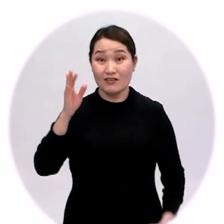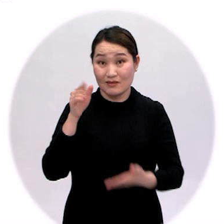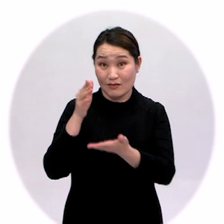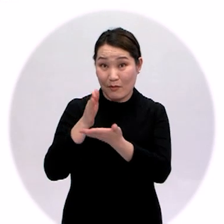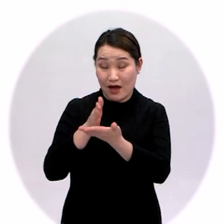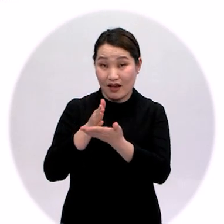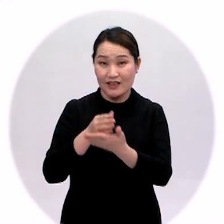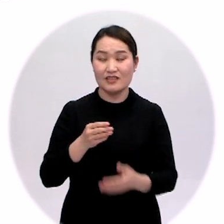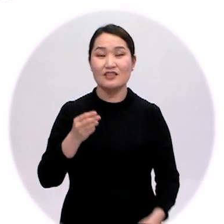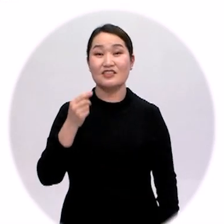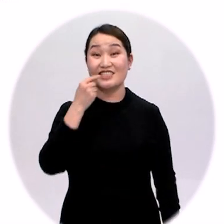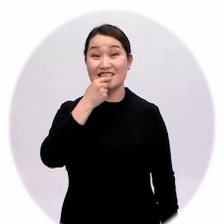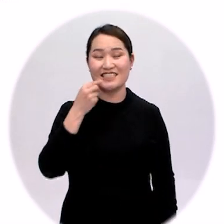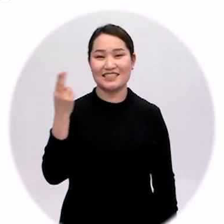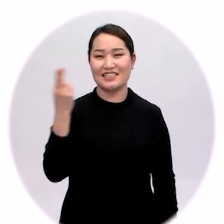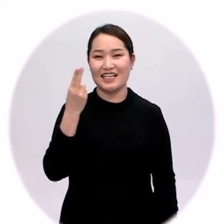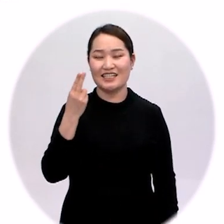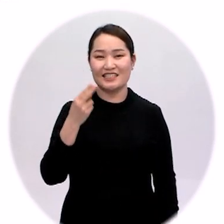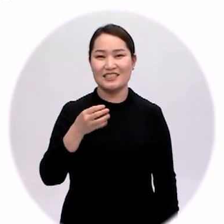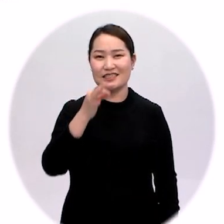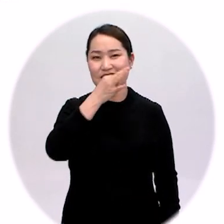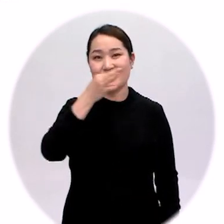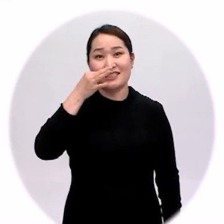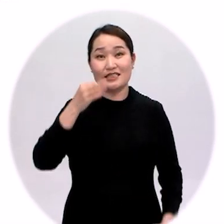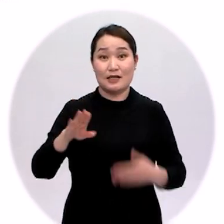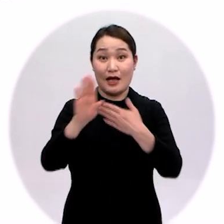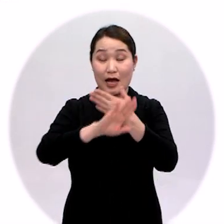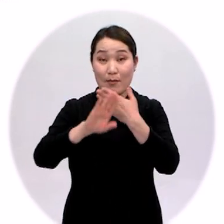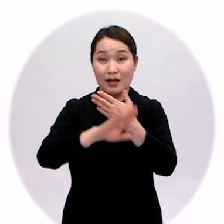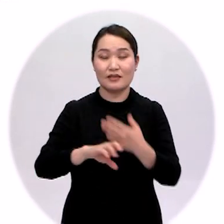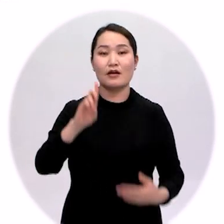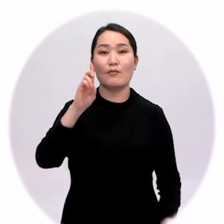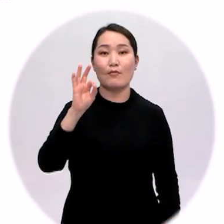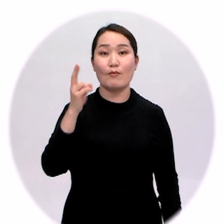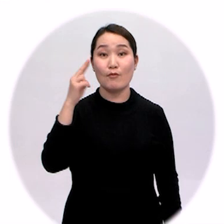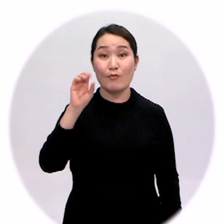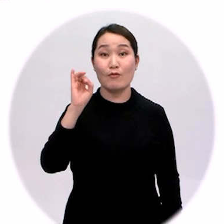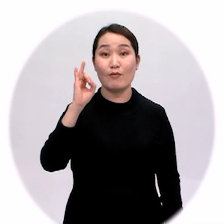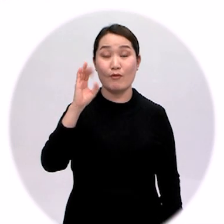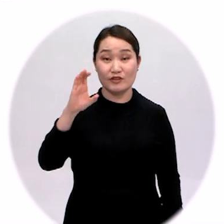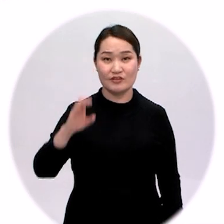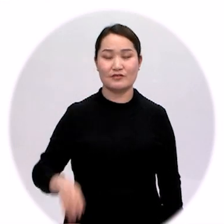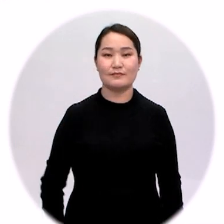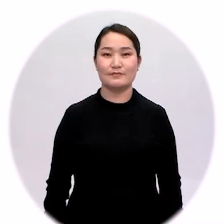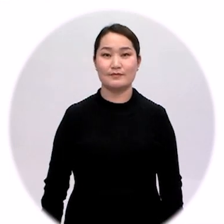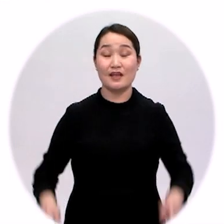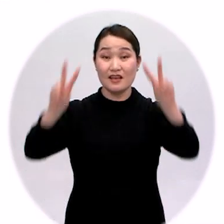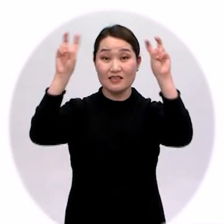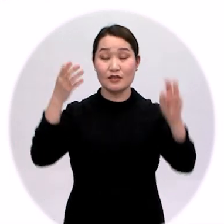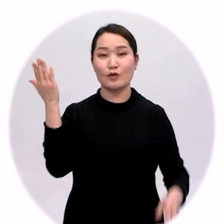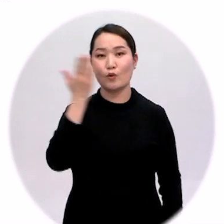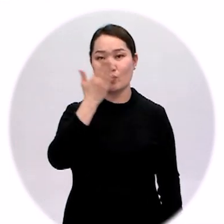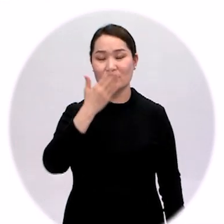байдаг, бидний шүдийг цайруулдаг, хорхотоос хамгаалдаг бодис байдаг. За, эхийг багш нь уншия. Анхааралтай